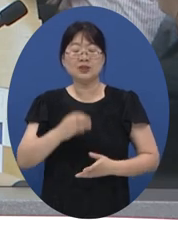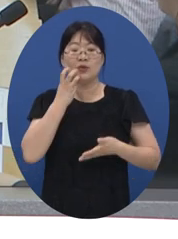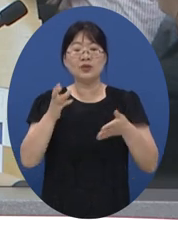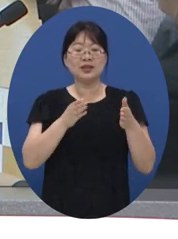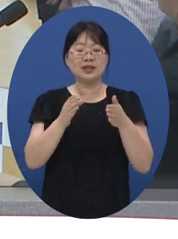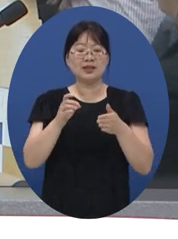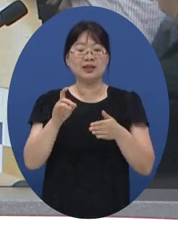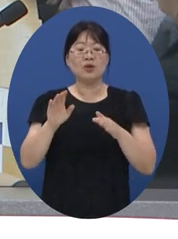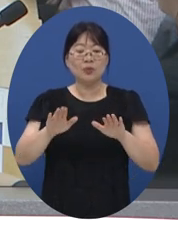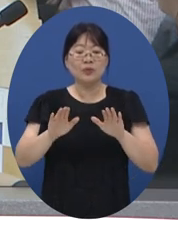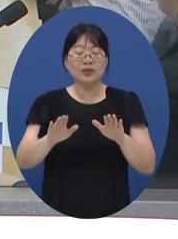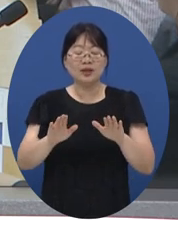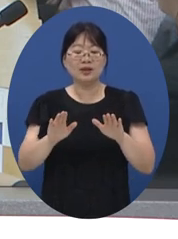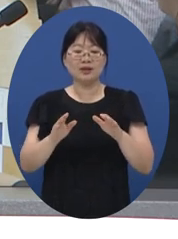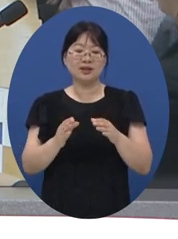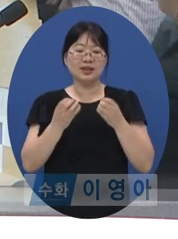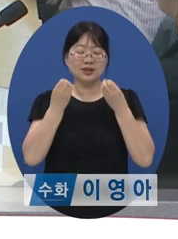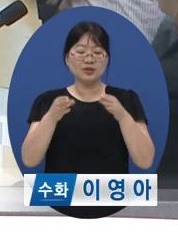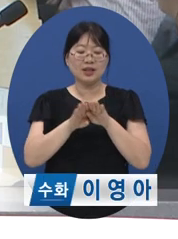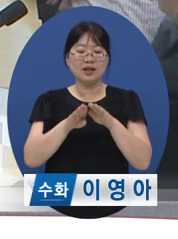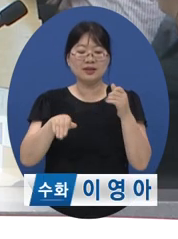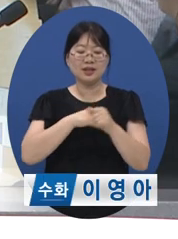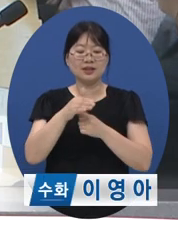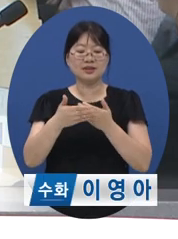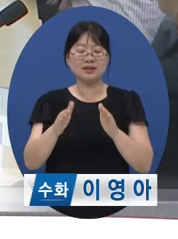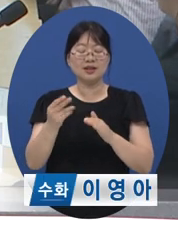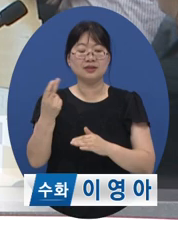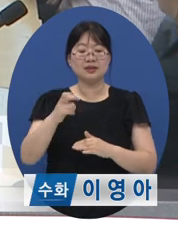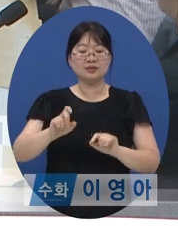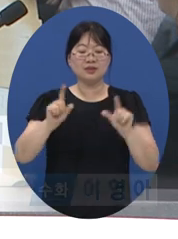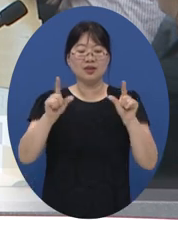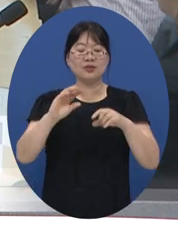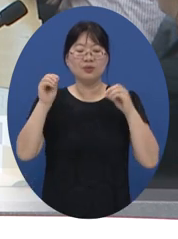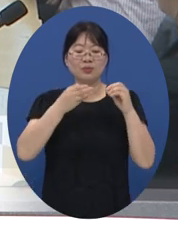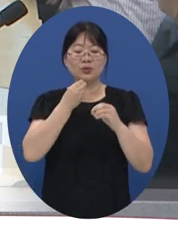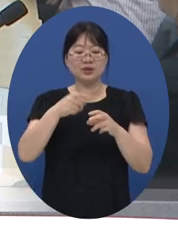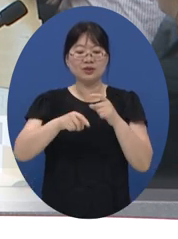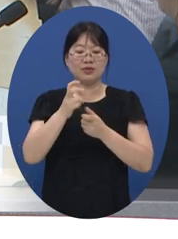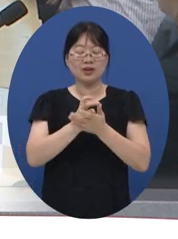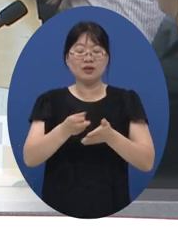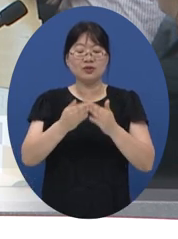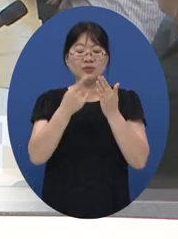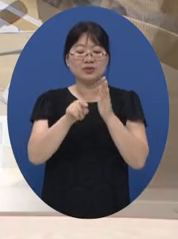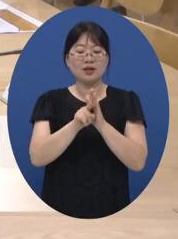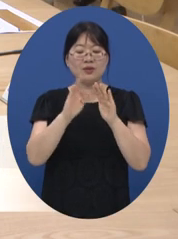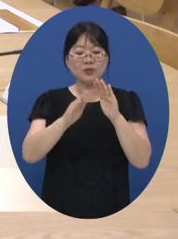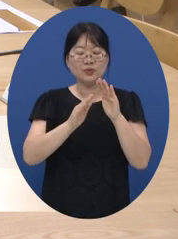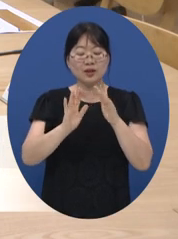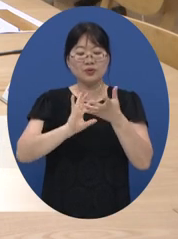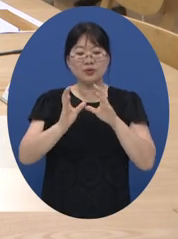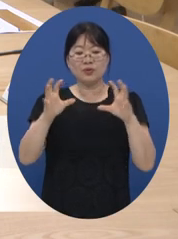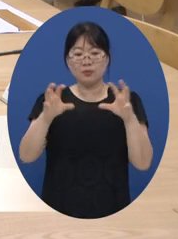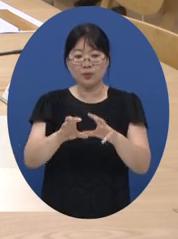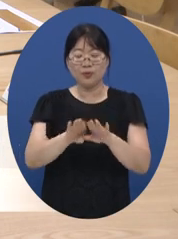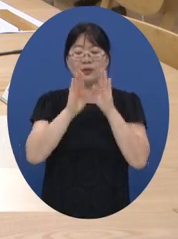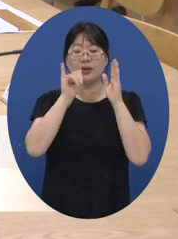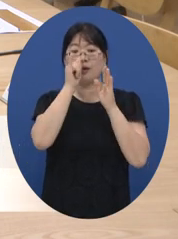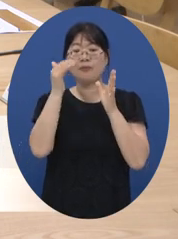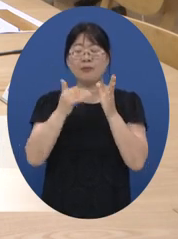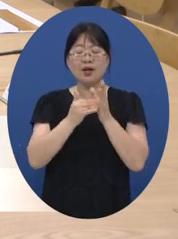경우도 는 11일 오늘 도청 신권 상황실에서 2020년 동일 복제 정책 수립을 위한 공개토론을 개최했습니다